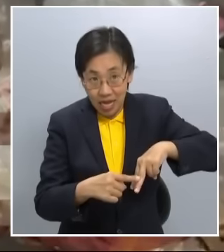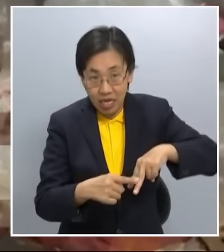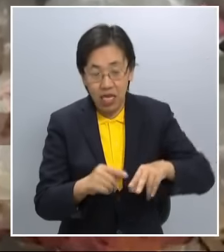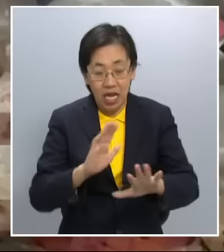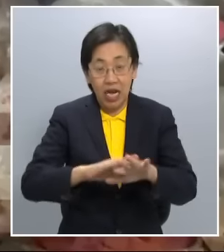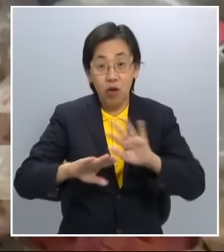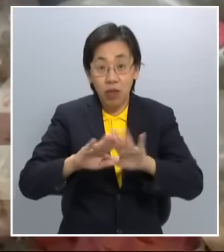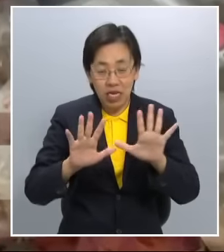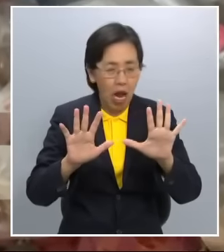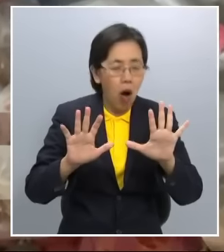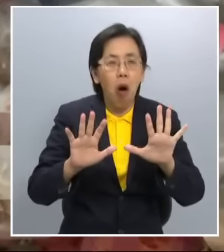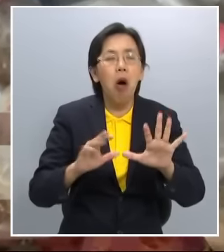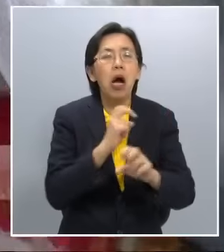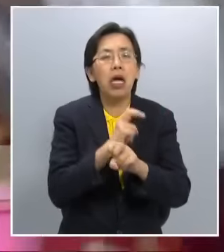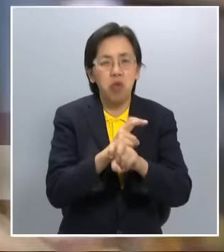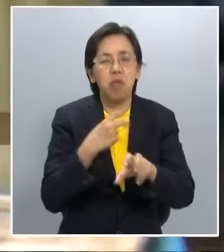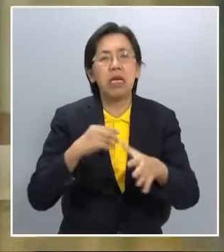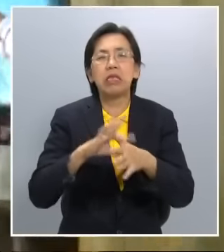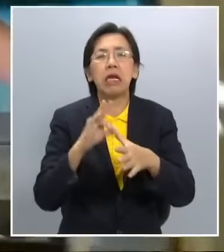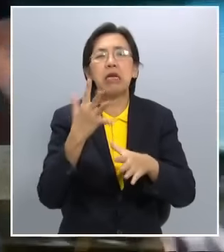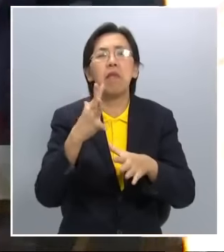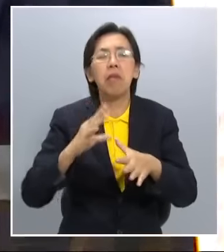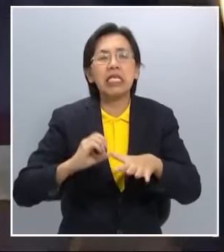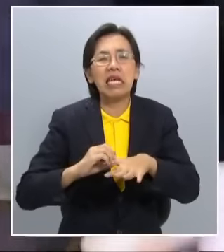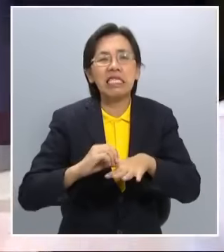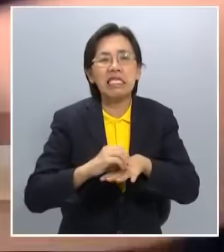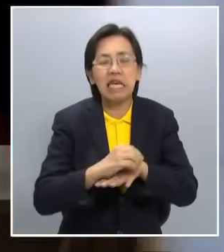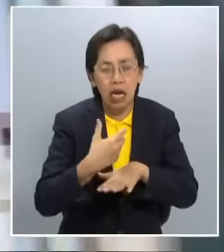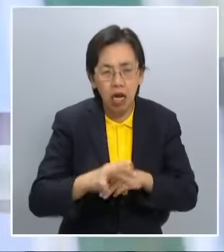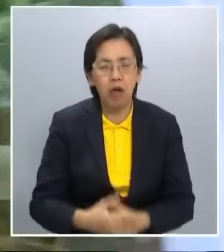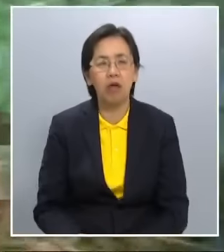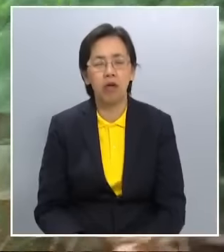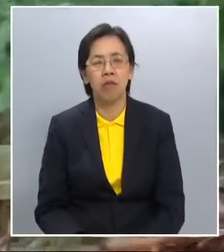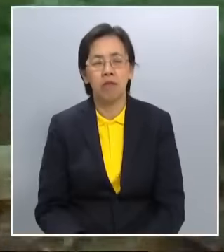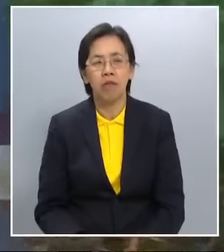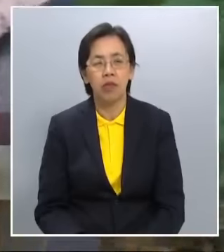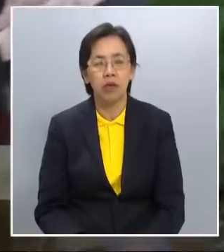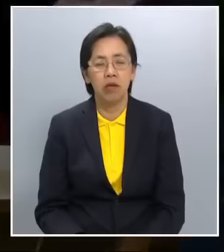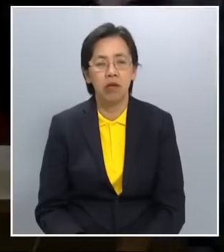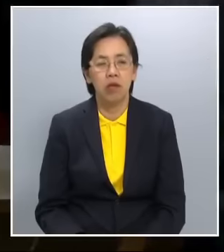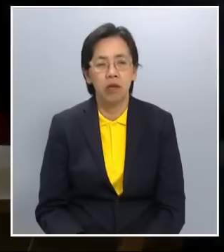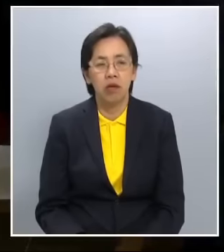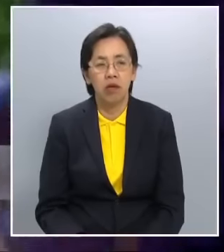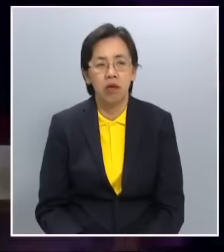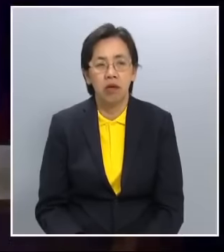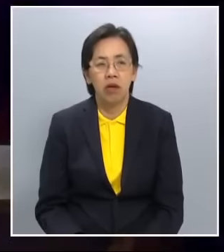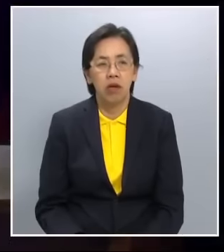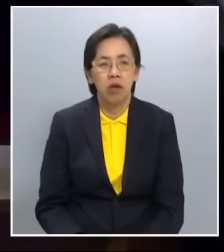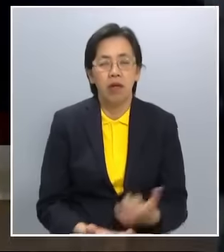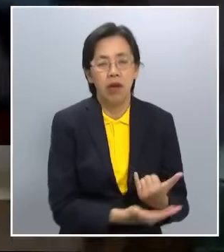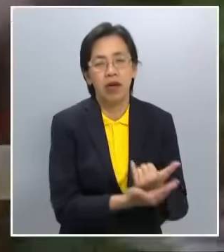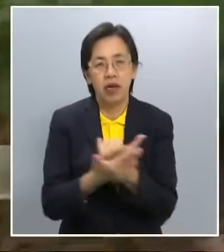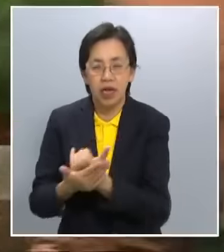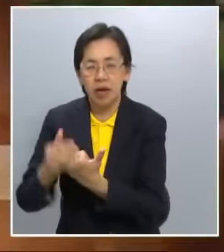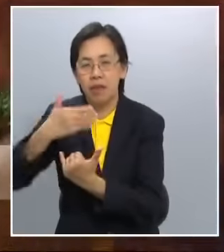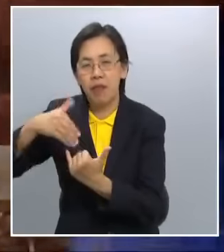จนเหลือแต่กระดูกขณะที่ในเวลาต่อมาหลังจากการส่งร่างไปชันสูตร